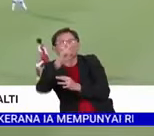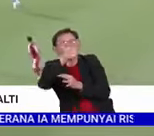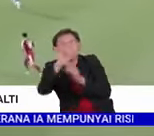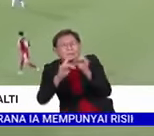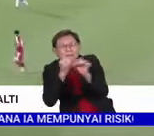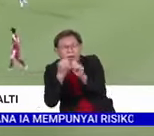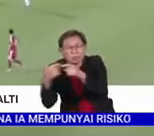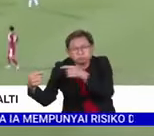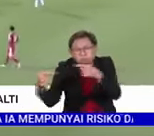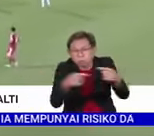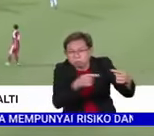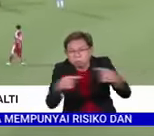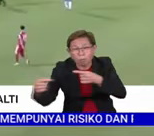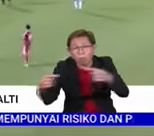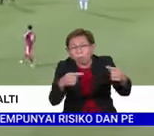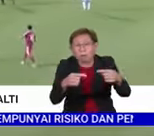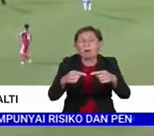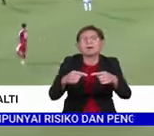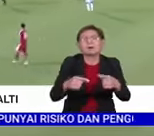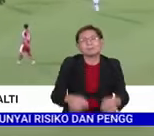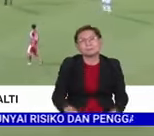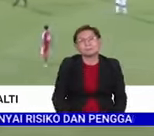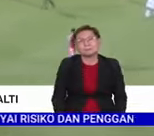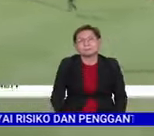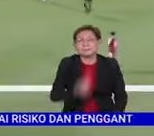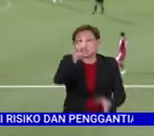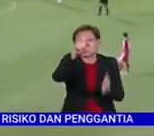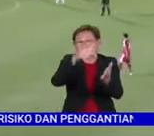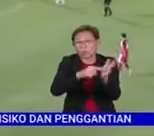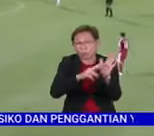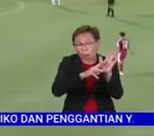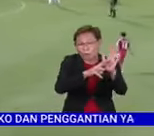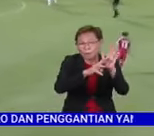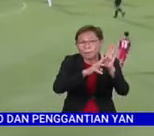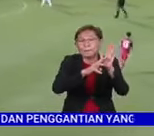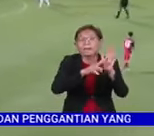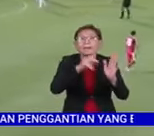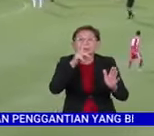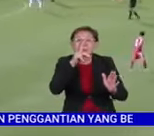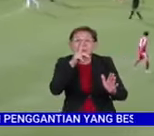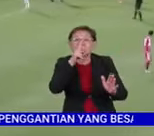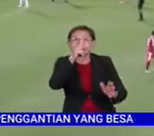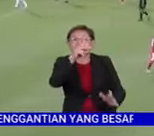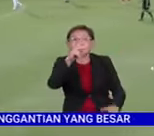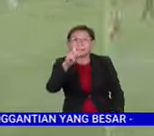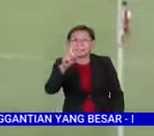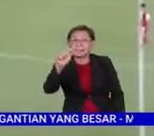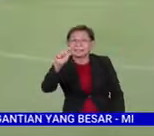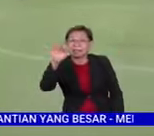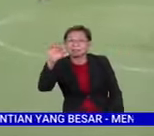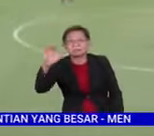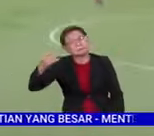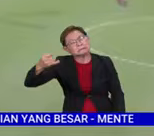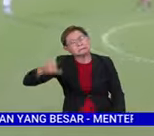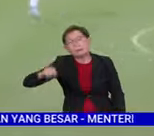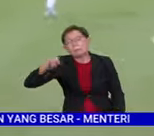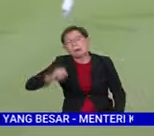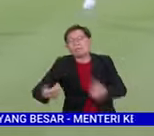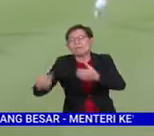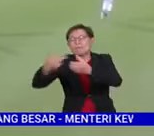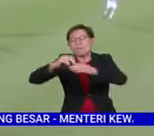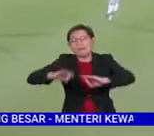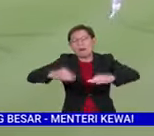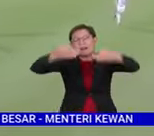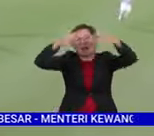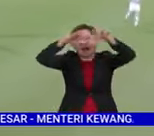tahun beraksi dalam pertandingan itu. Satu lagi wakil negara Kedah Darul Aman KDAFC gagal mara ke final zon